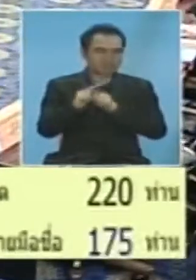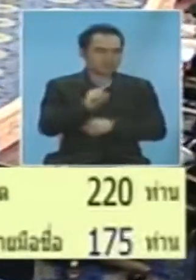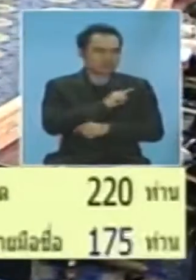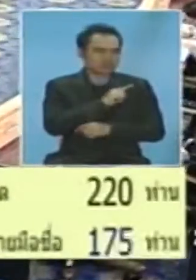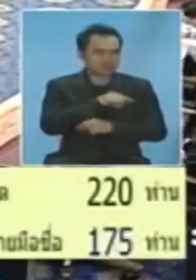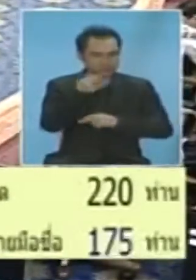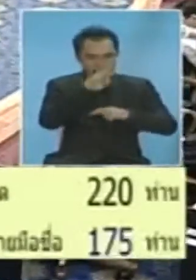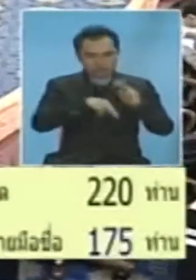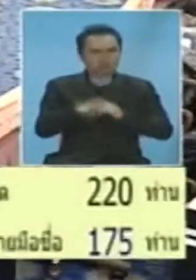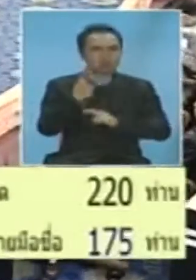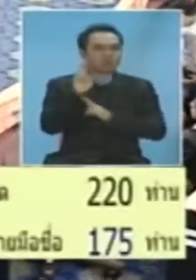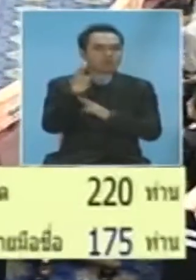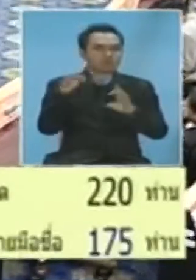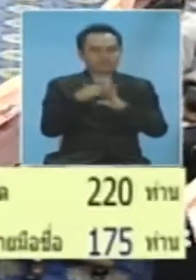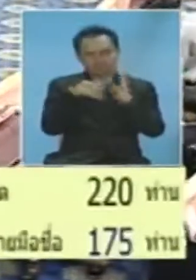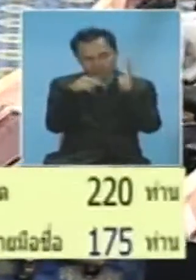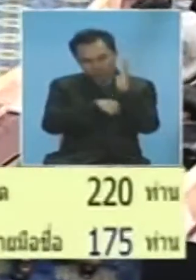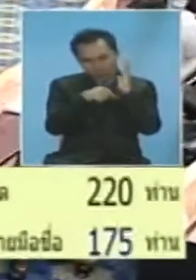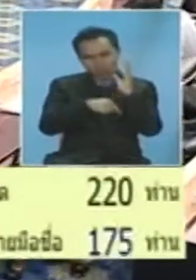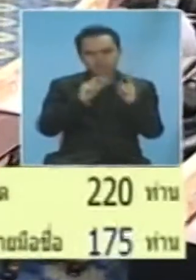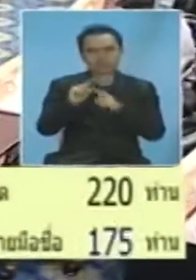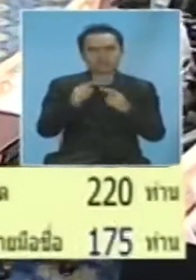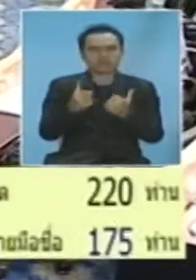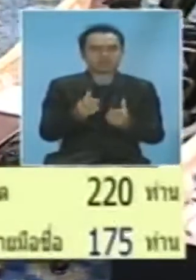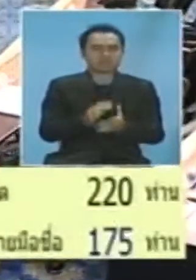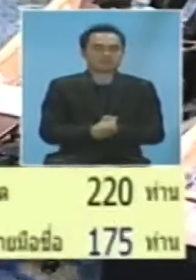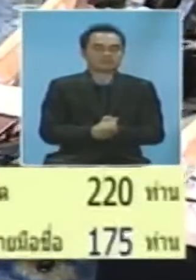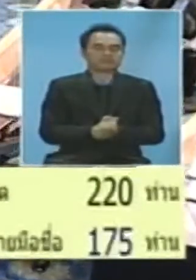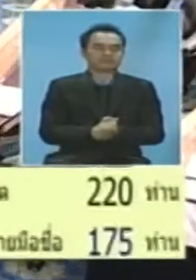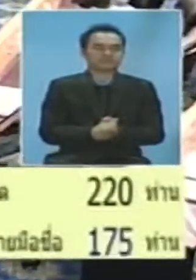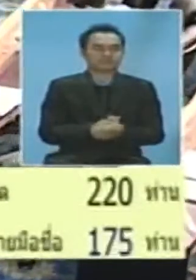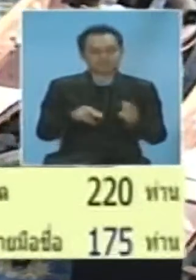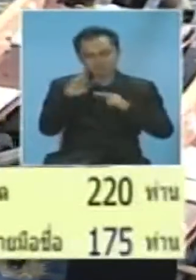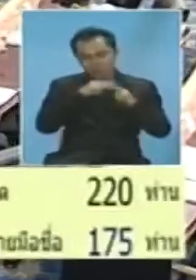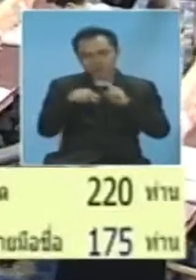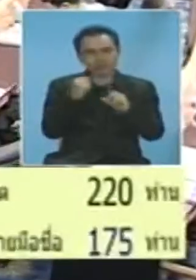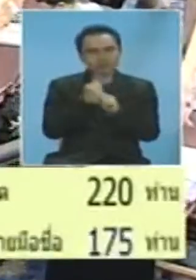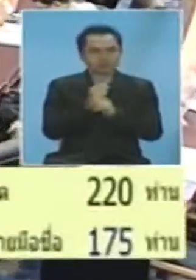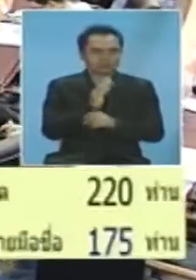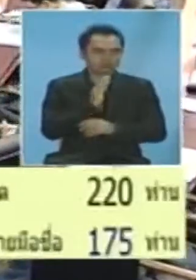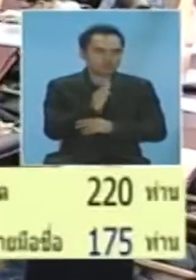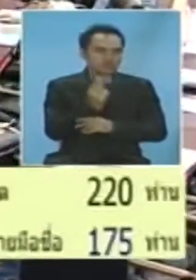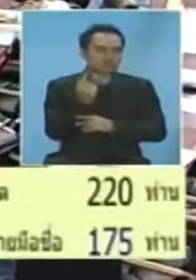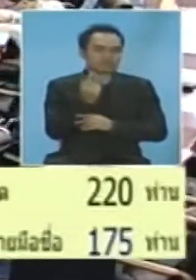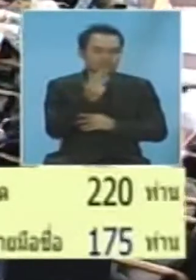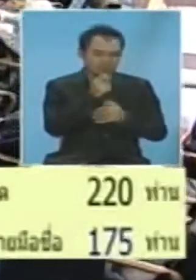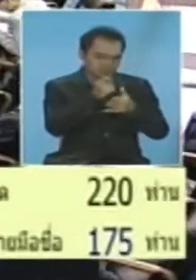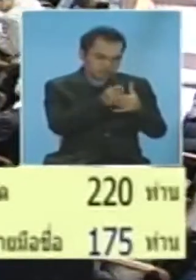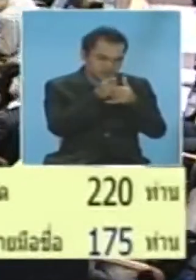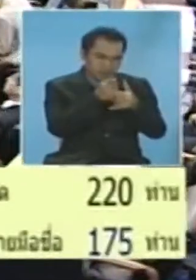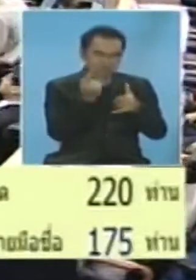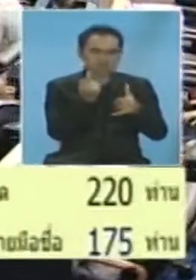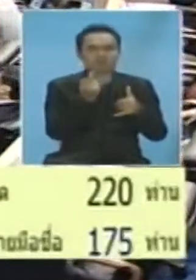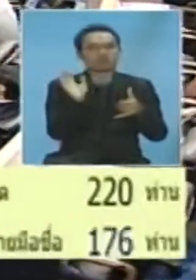ระวังในการทุจริตคือไม่ได้มีการกระทำการเฉพาะในเรื่องของการไต่สวนเท่านั้นเร